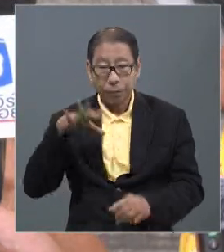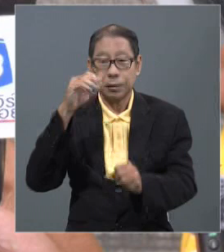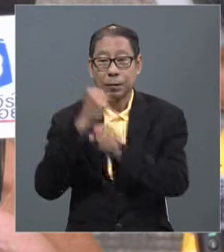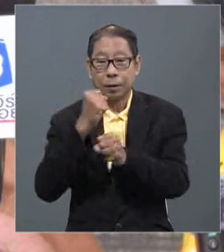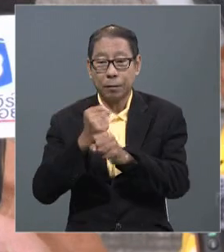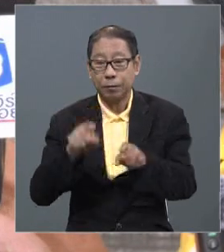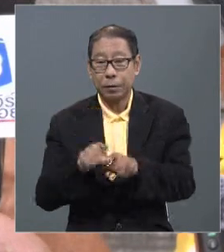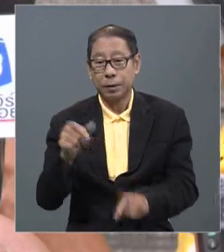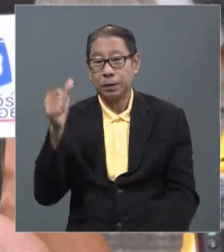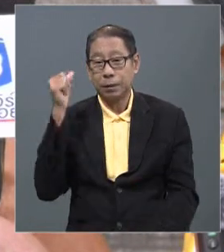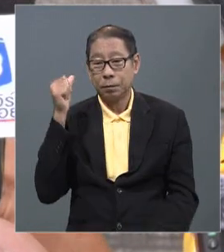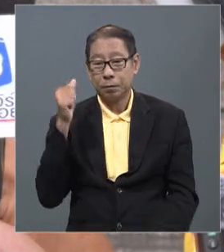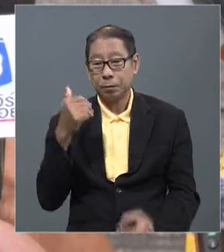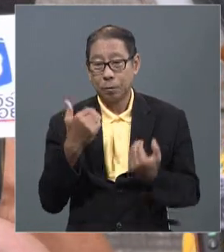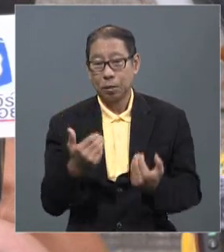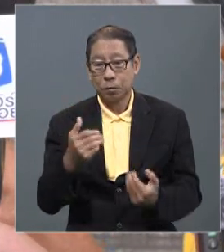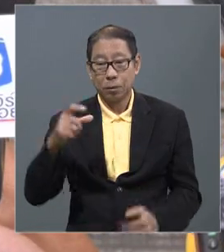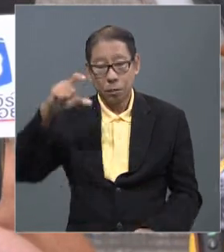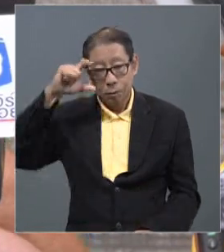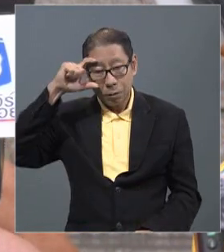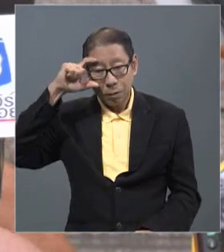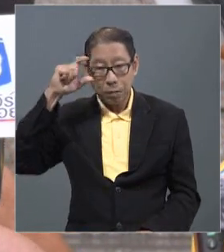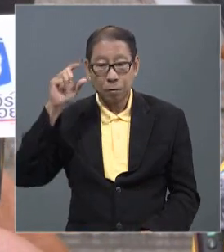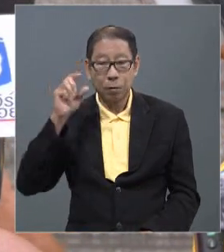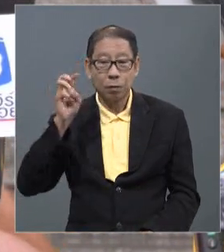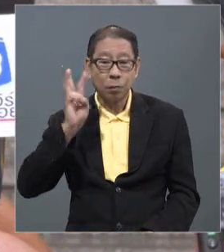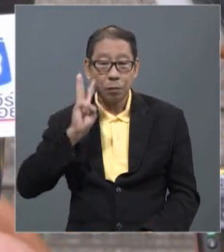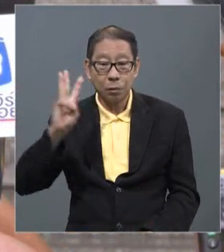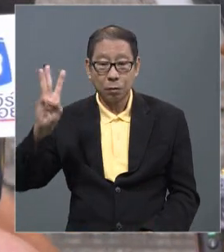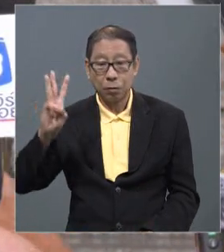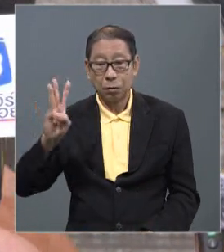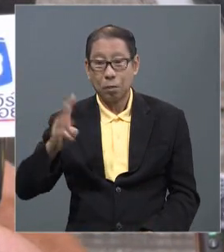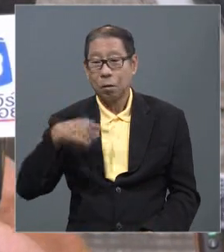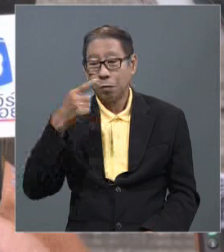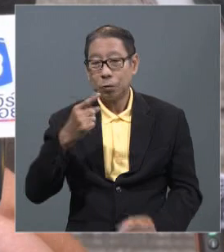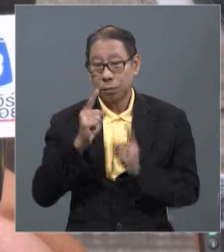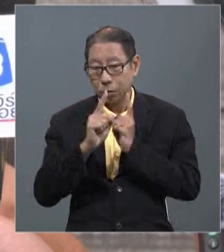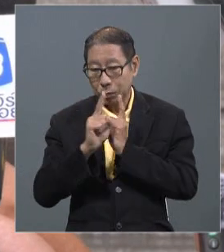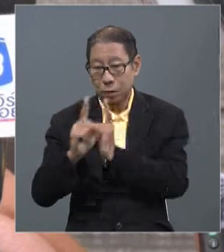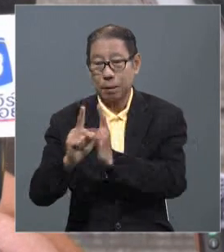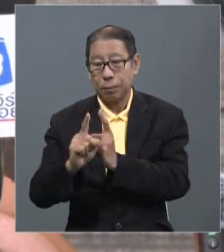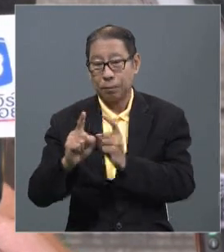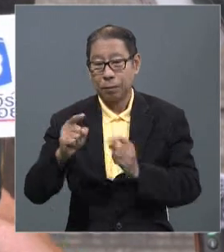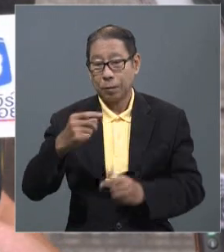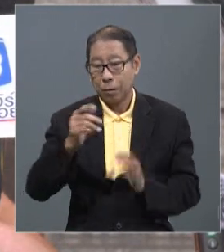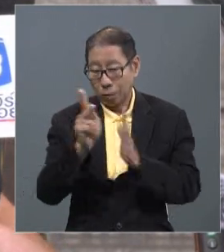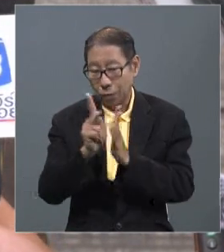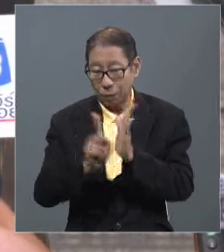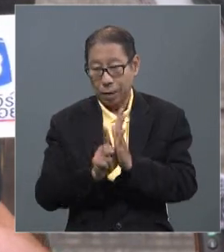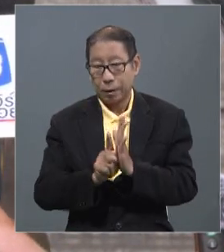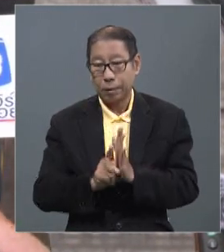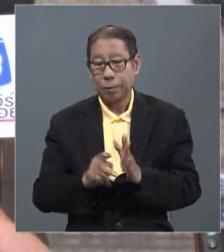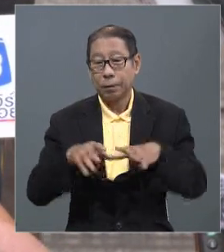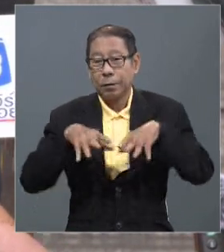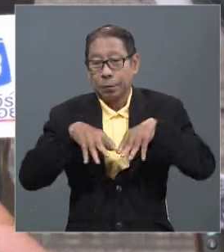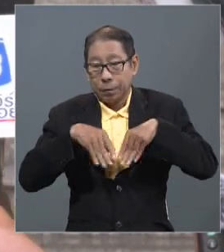บิ๊กโจ๊กบอกว่าทางท่านวิษณุเนี่ยไม่ได้ออกมาช่วยบิ๊กโจ๊กนะครับแต่พูดไปตามหลักของกฎหมายและก็เป็นไปตามความเห็นของ